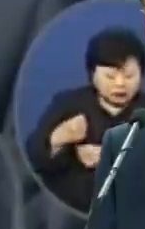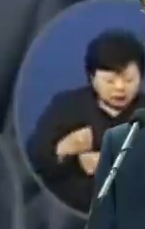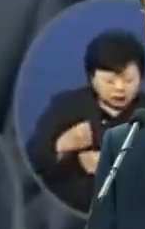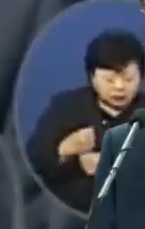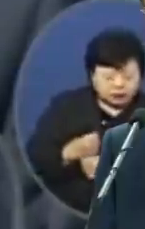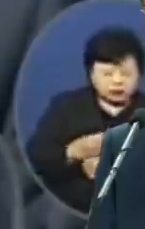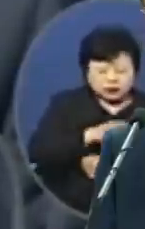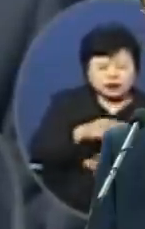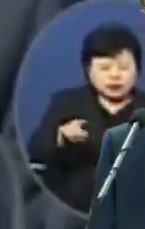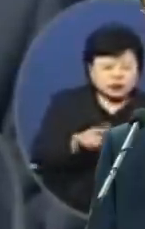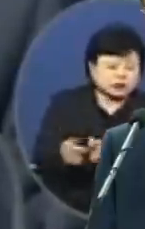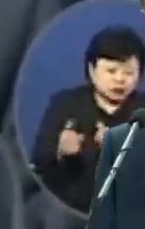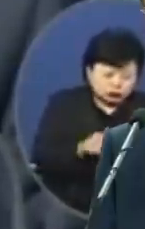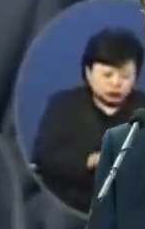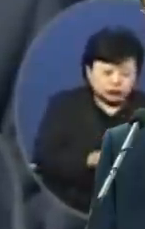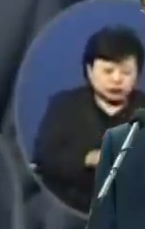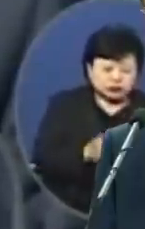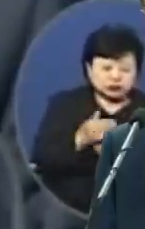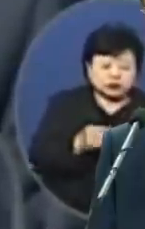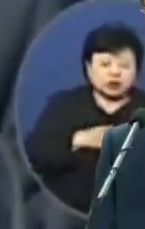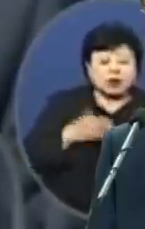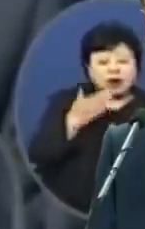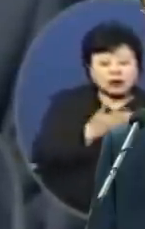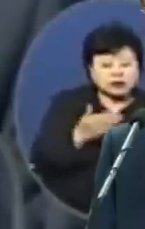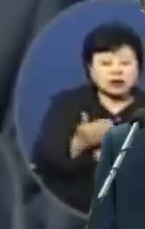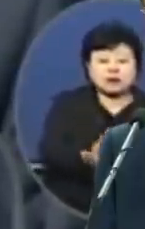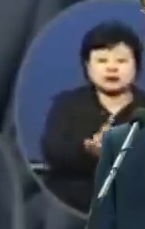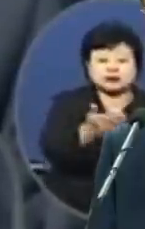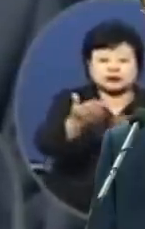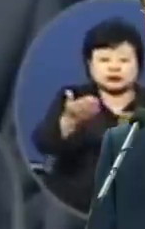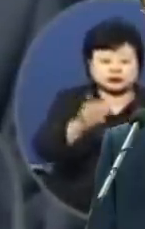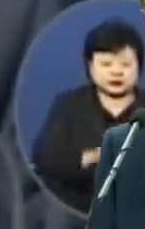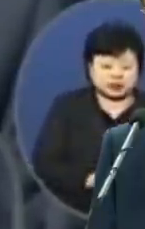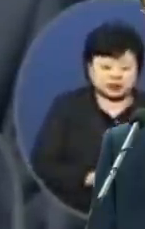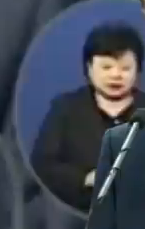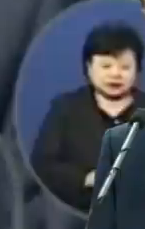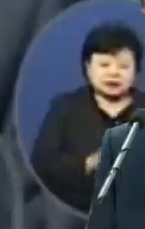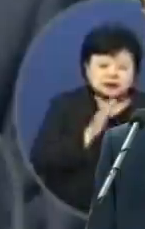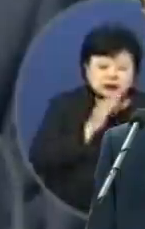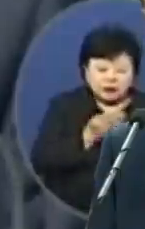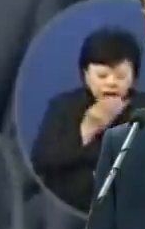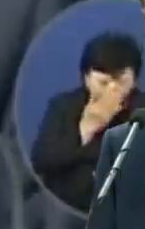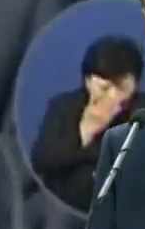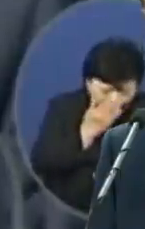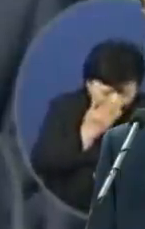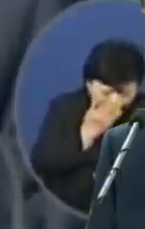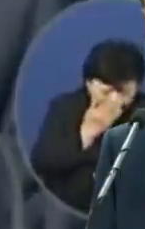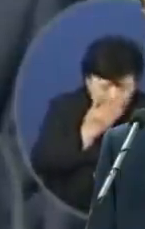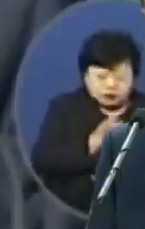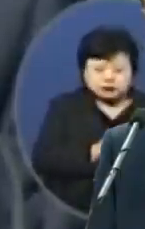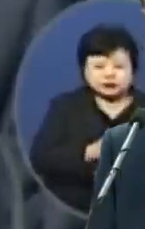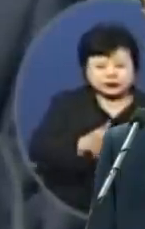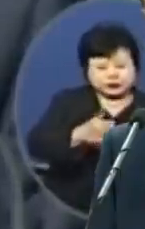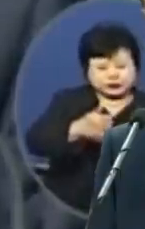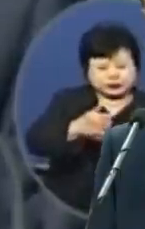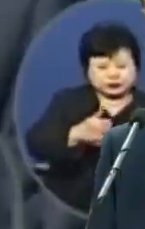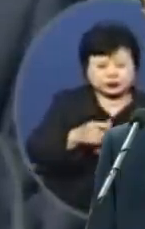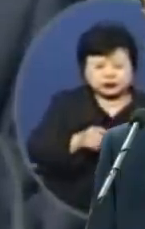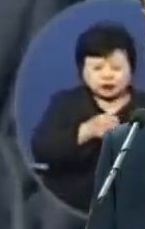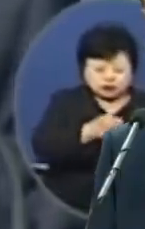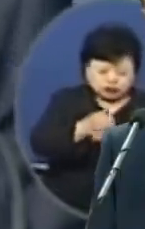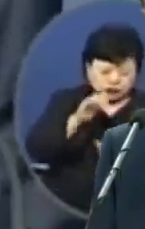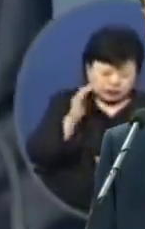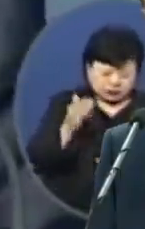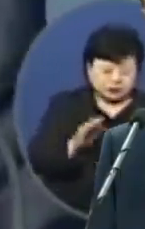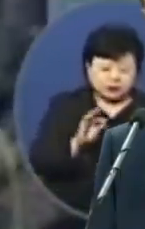위해서 죽어주신 놀라운 은혜를 베풀어 주신 것입니다. 그는 정말 겸손하신 구세주가 되신